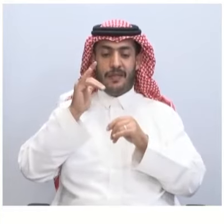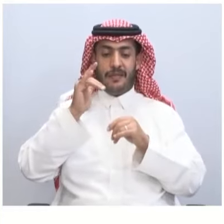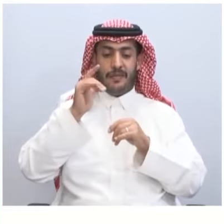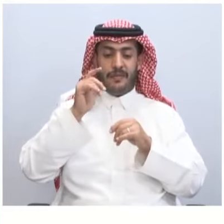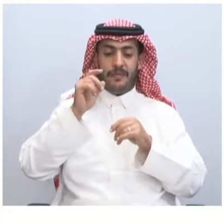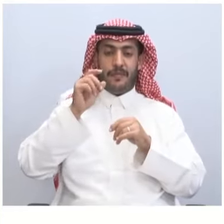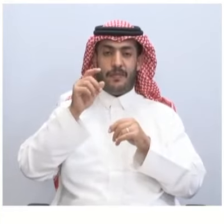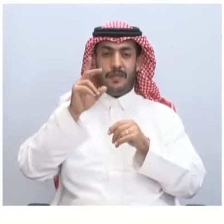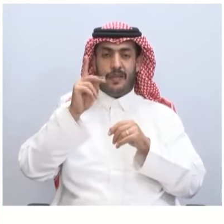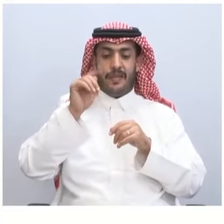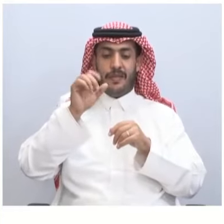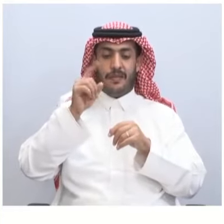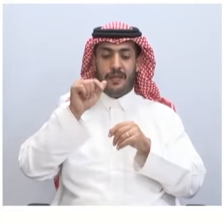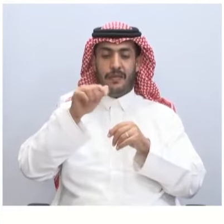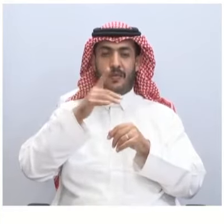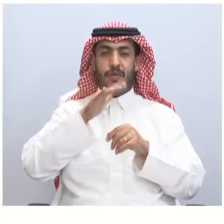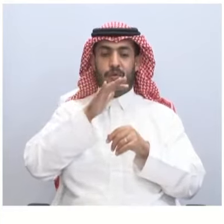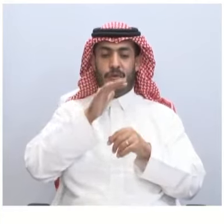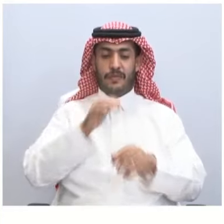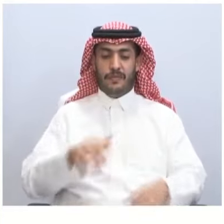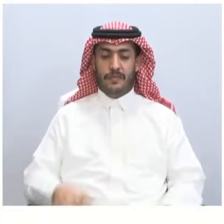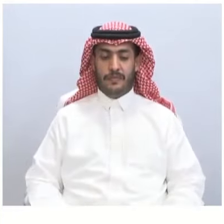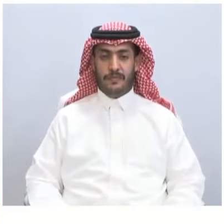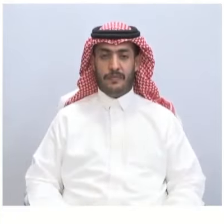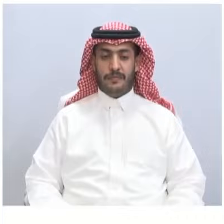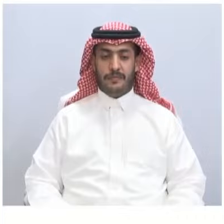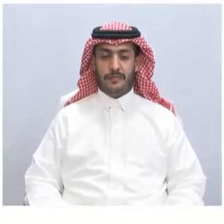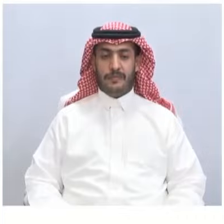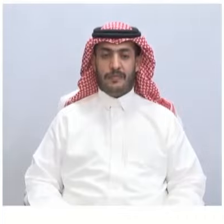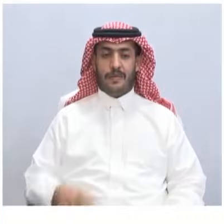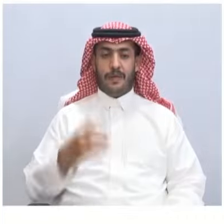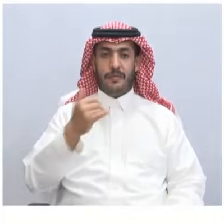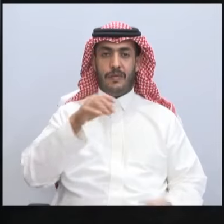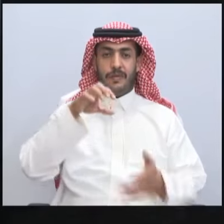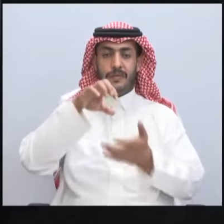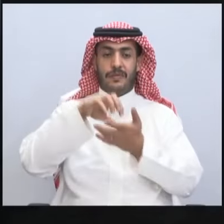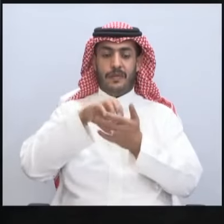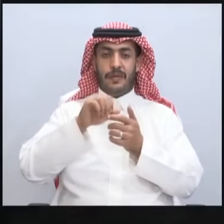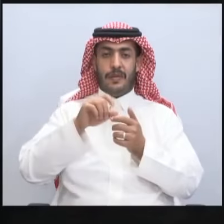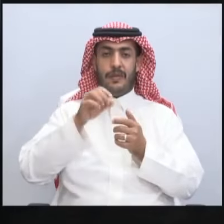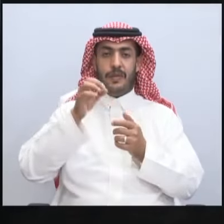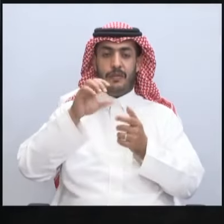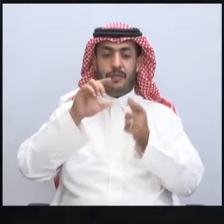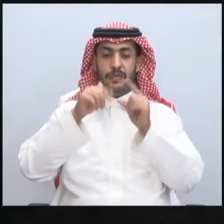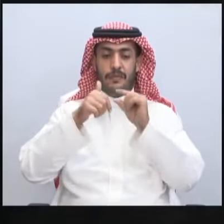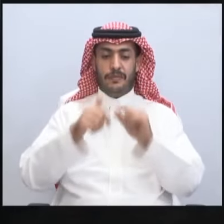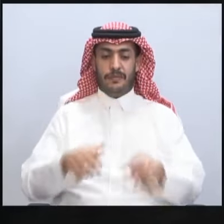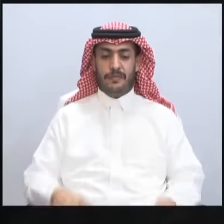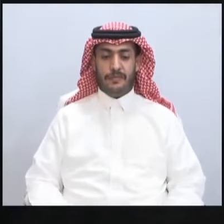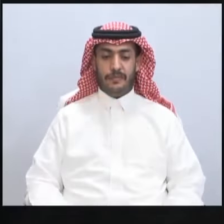وجبل ظفار في سلطنه عمان هذه اهم مظاهر السطح في دول مجلس